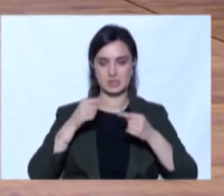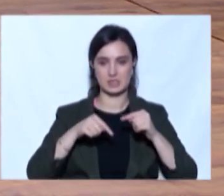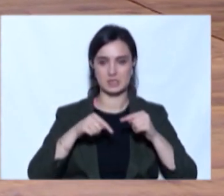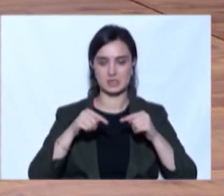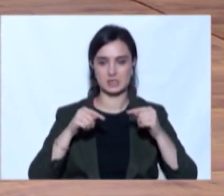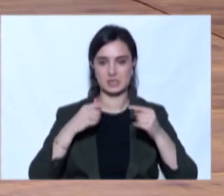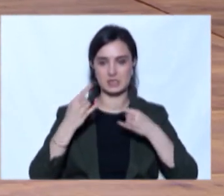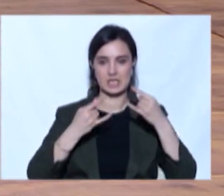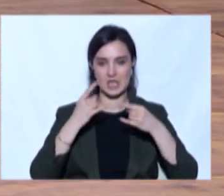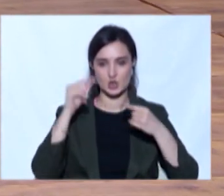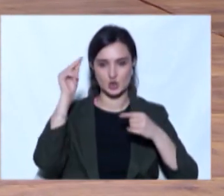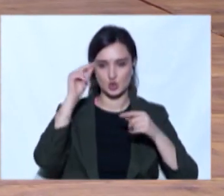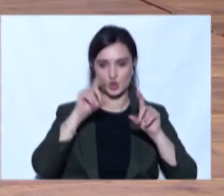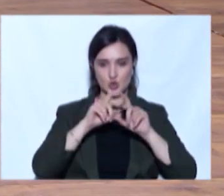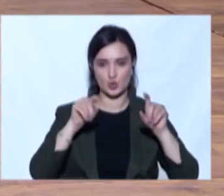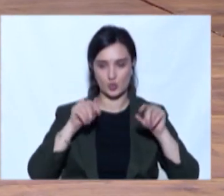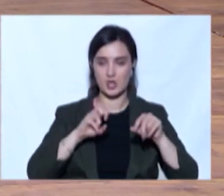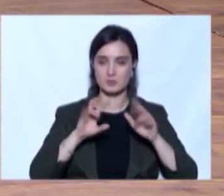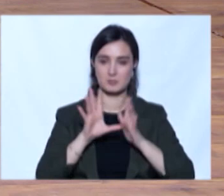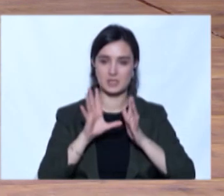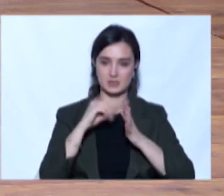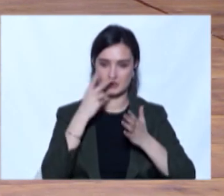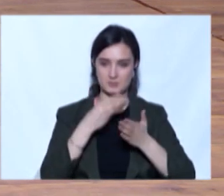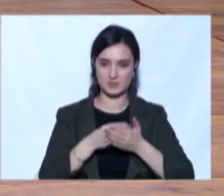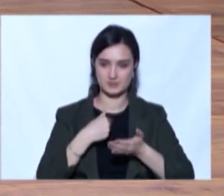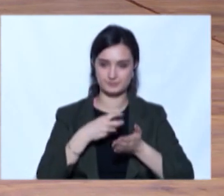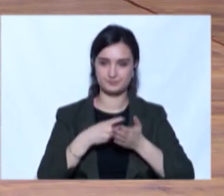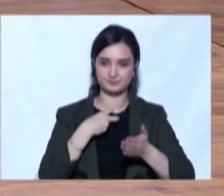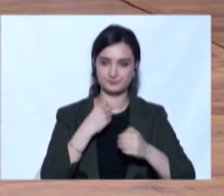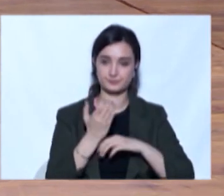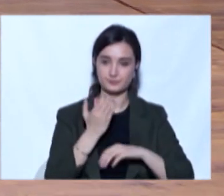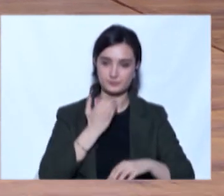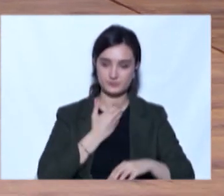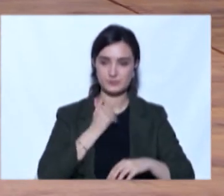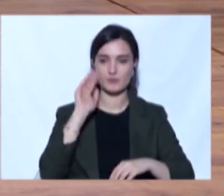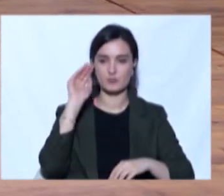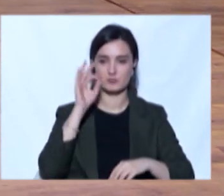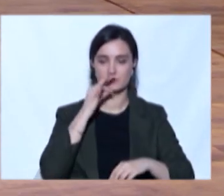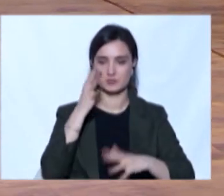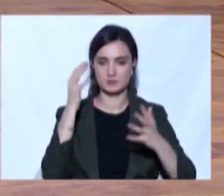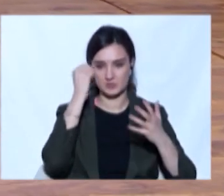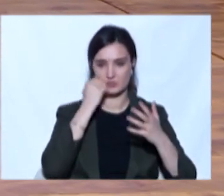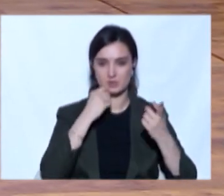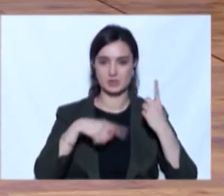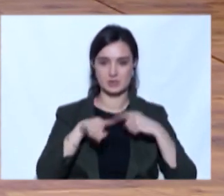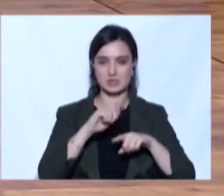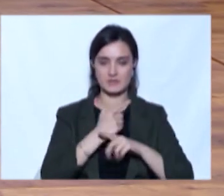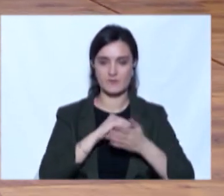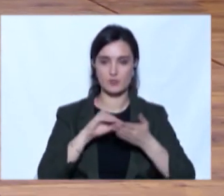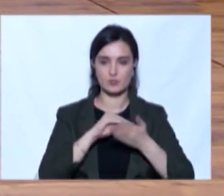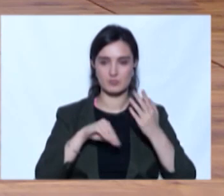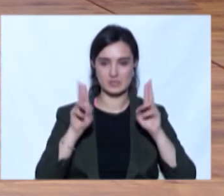Facebook პერზე ან ჩვენს პირად მეილზე. ამით მე დაგემშვიდობებით, დიდ მადლობას მოგიხდით და ისევ